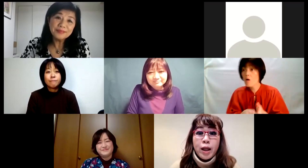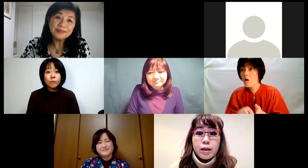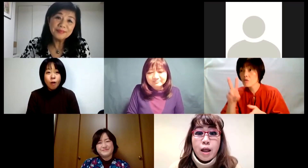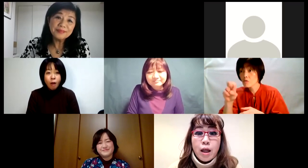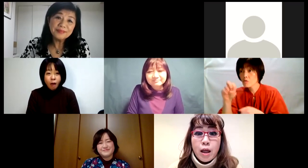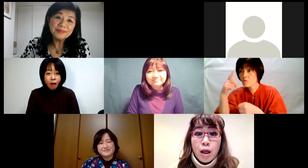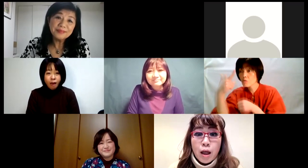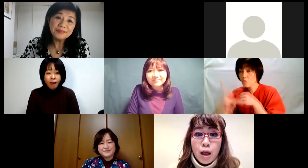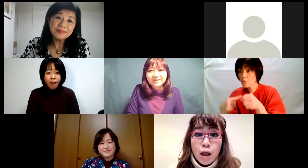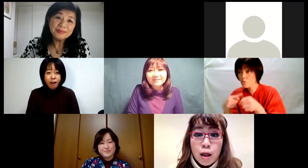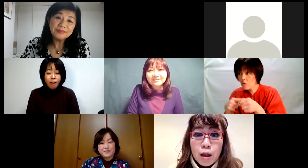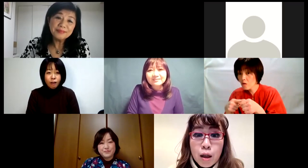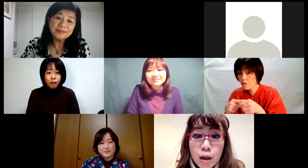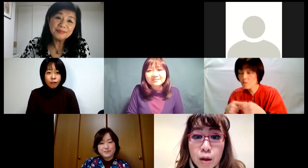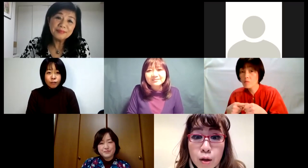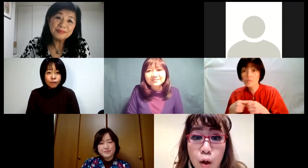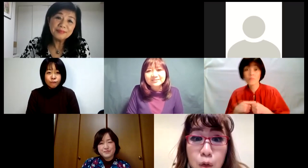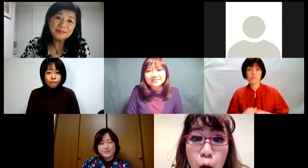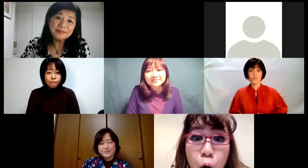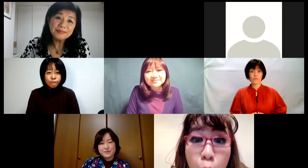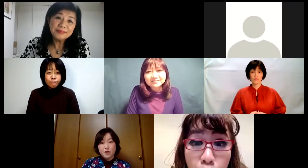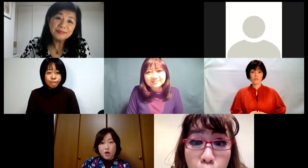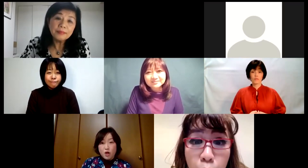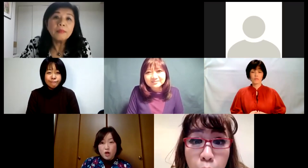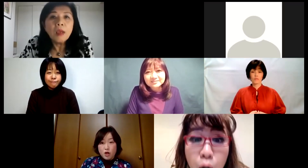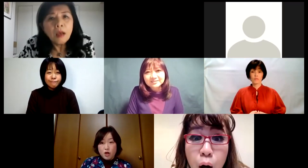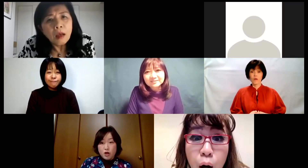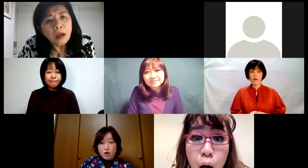26年って、何から？